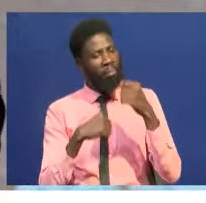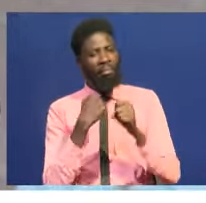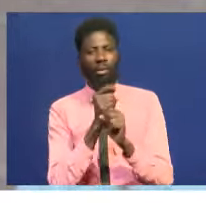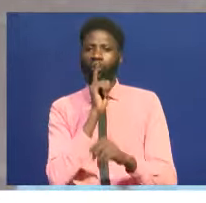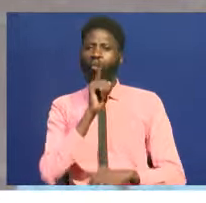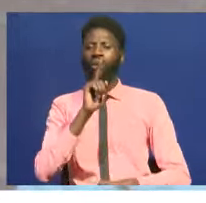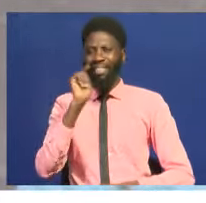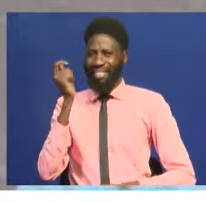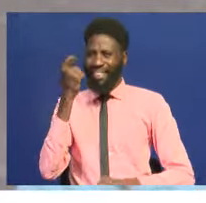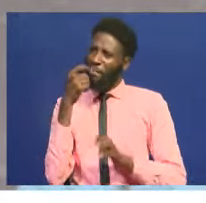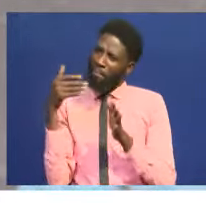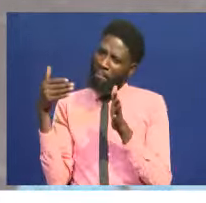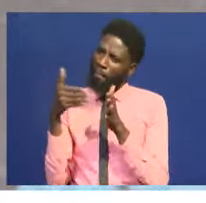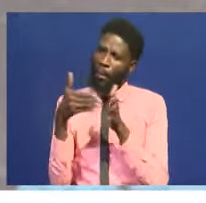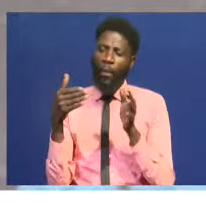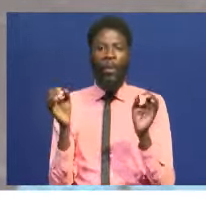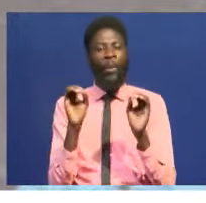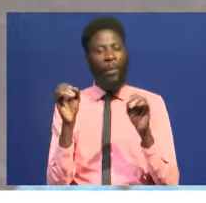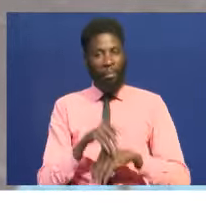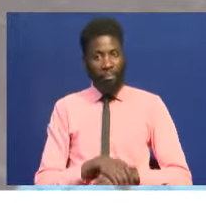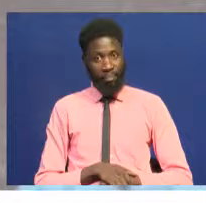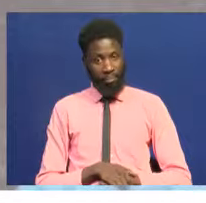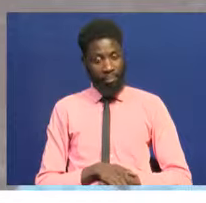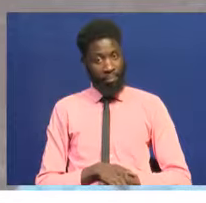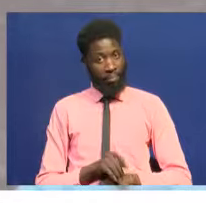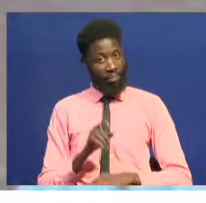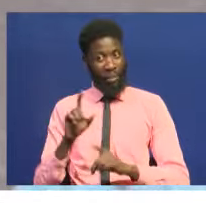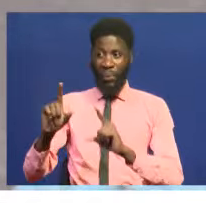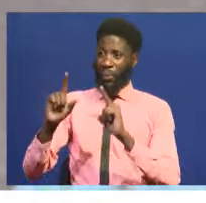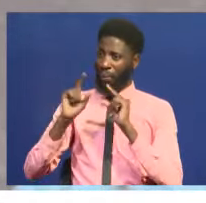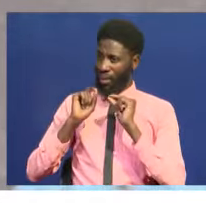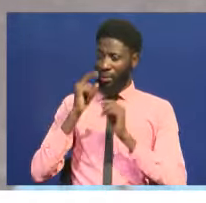he asked me that for Kenya not to be banned,